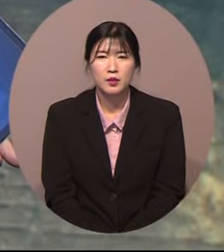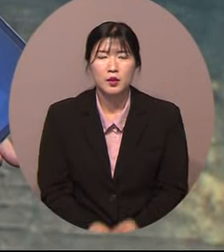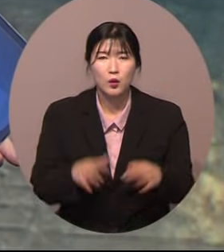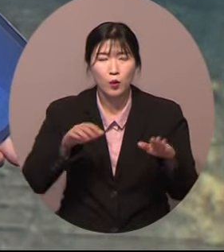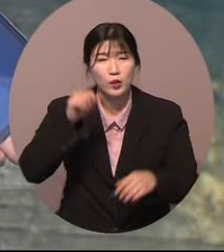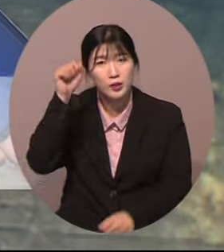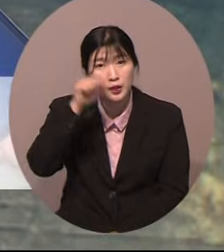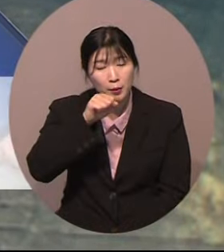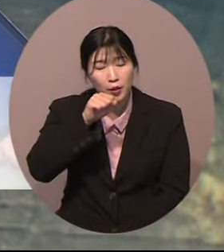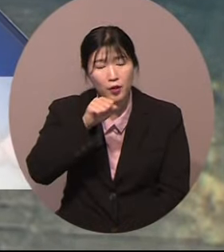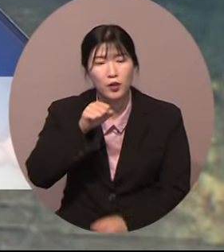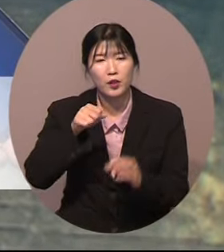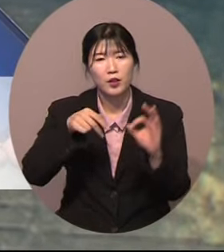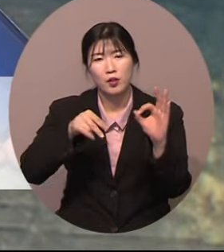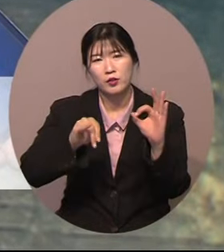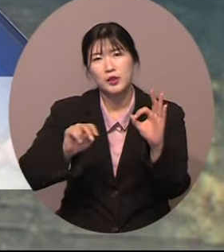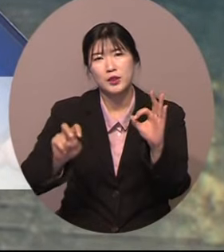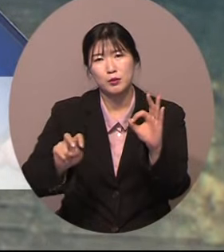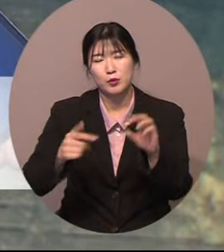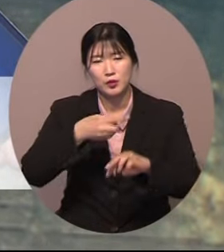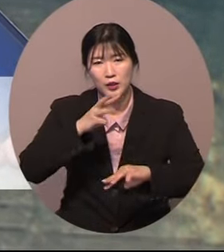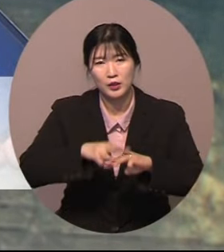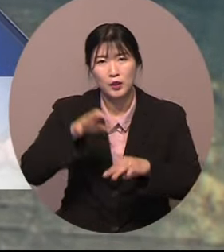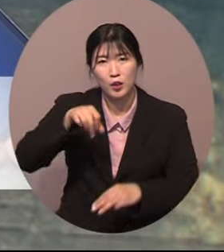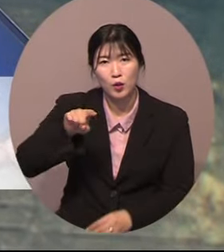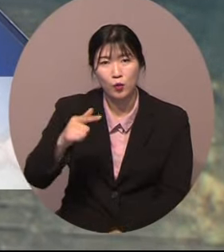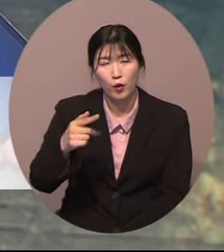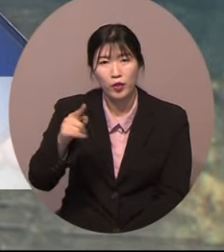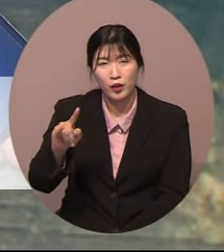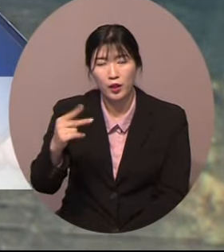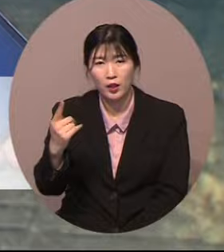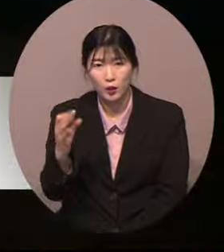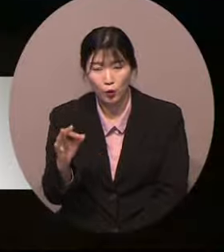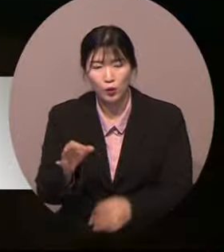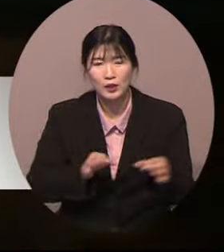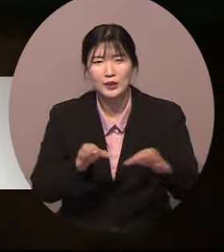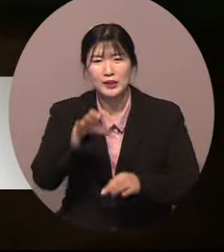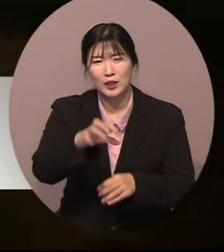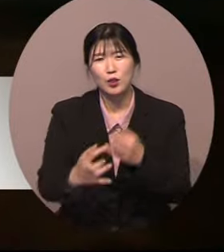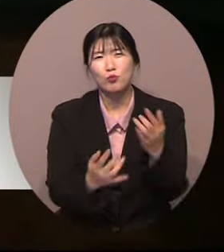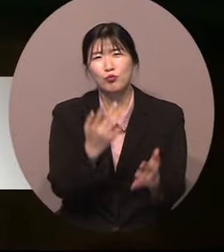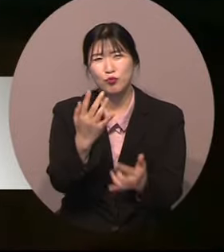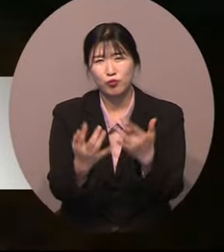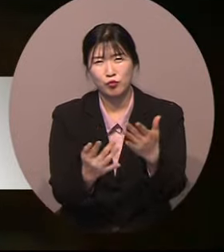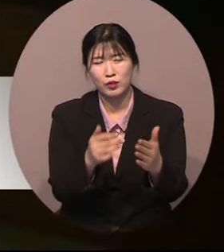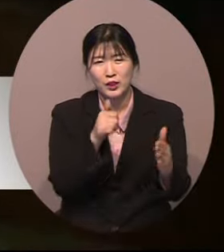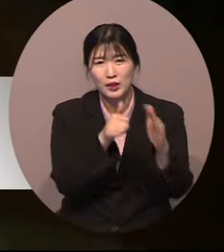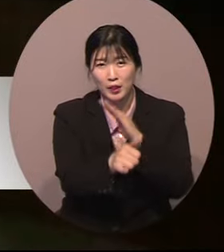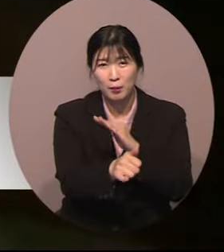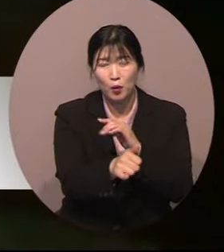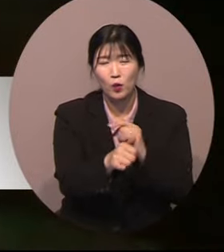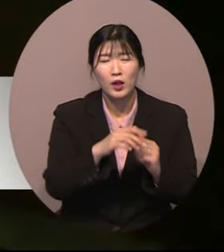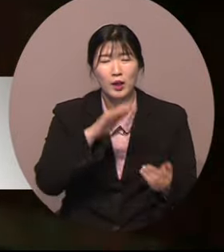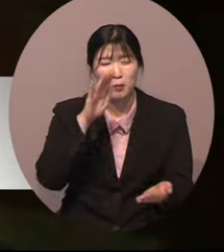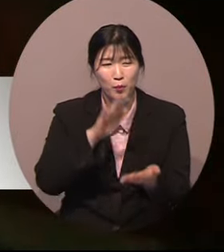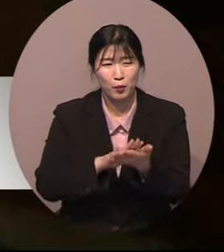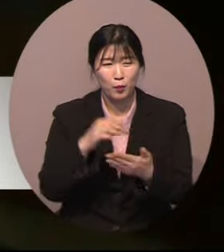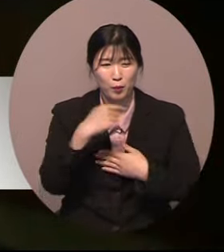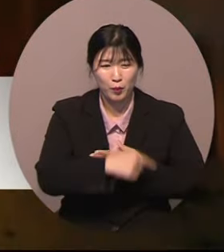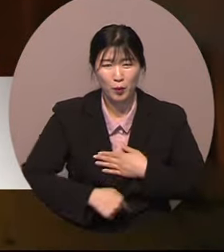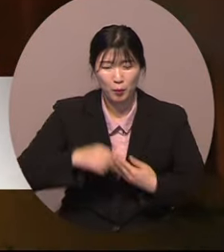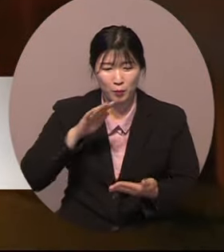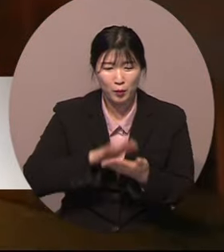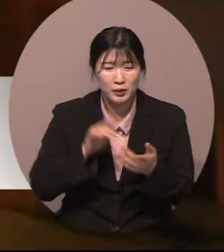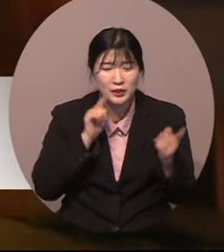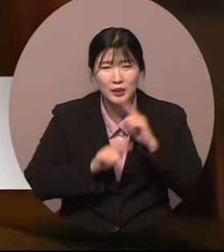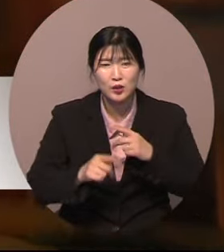오늘 새벽 0시 20분 쯤 대전시 원내동에 한 음식점에서 보이나 50대 업주가 전신의 이도 화상을 입고